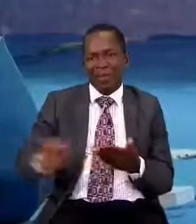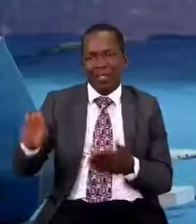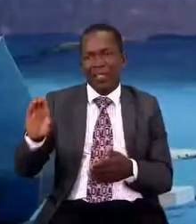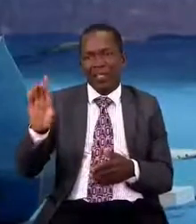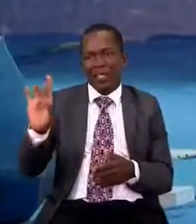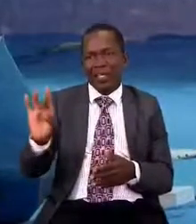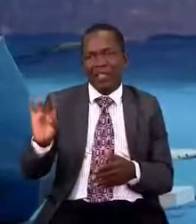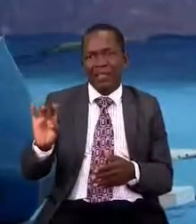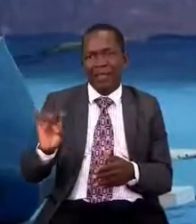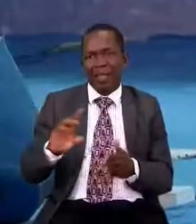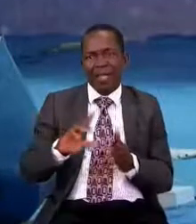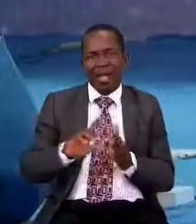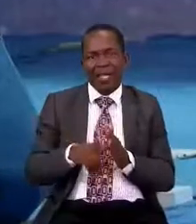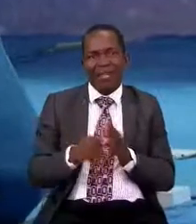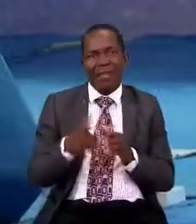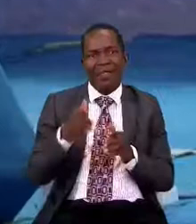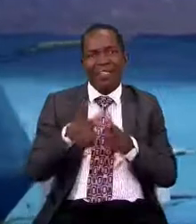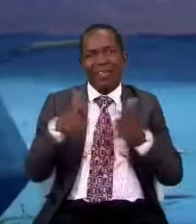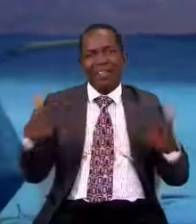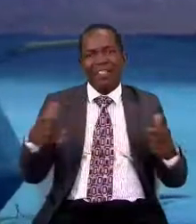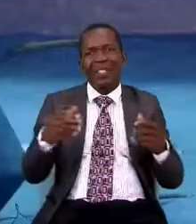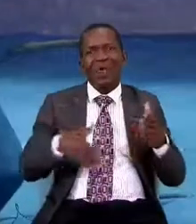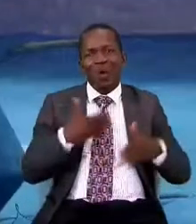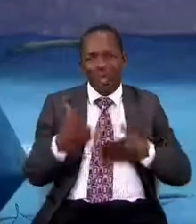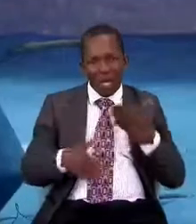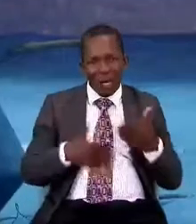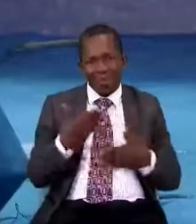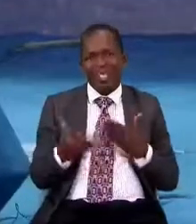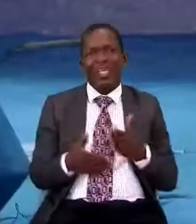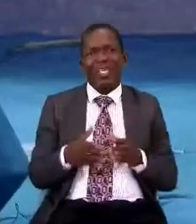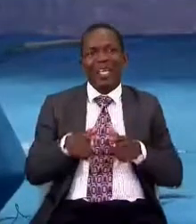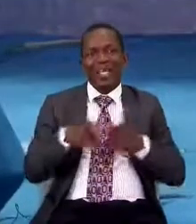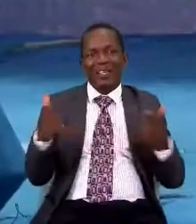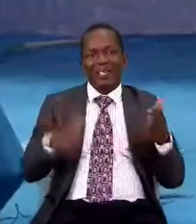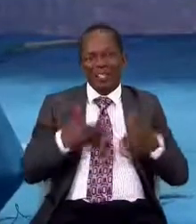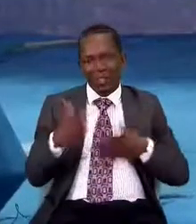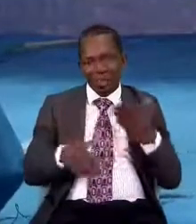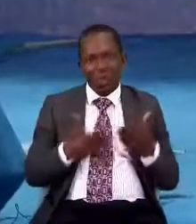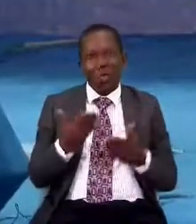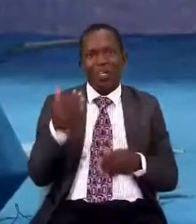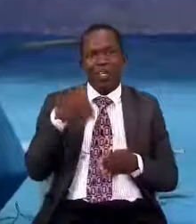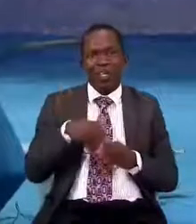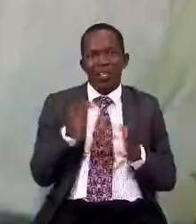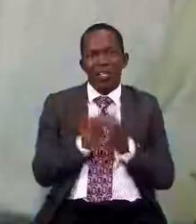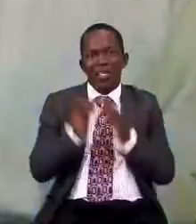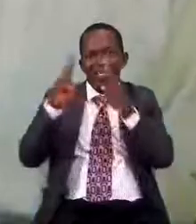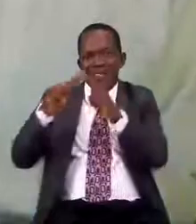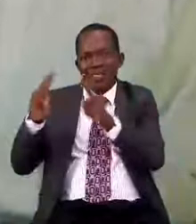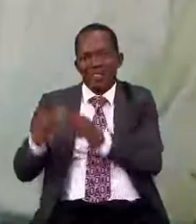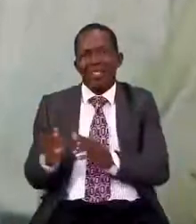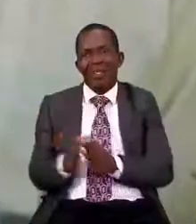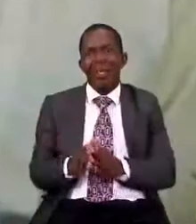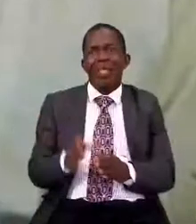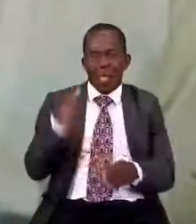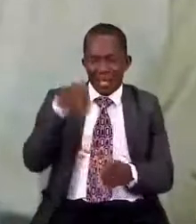une grande joie dans cette ville. Et dans cette ville où nous sommes présentement, il y